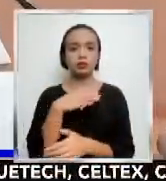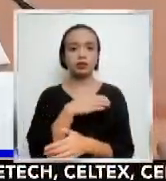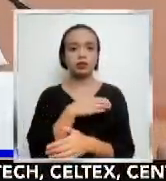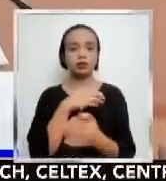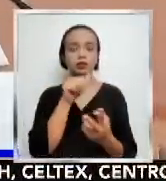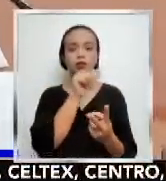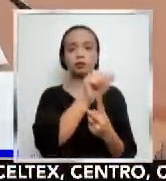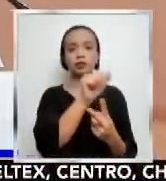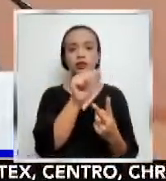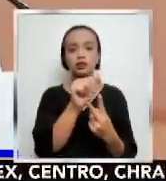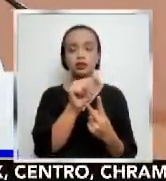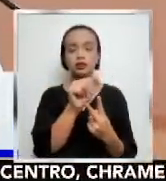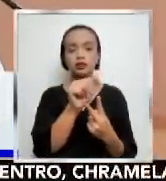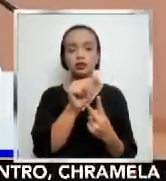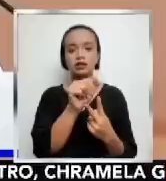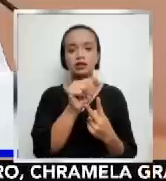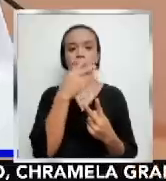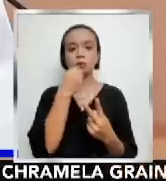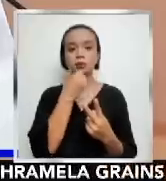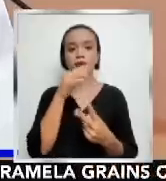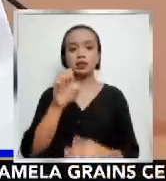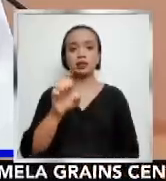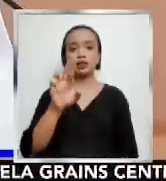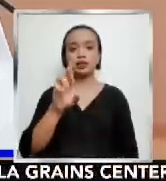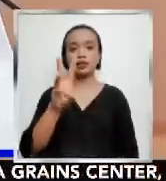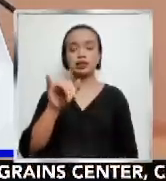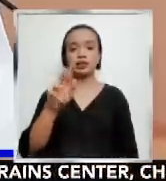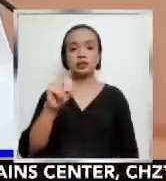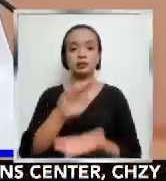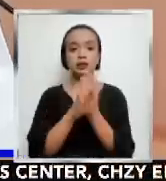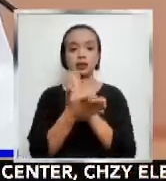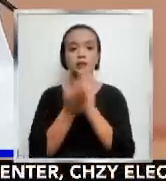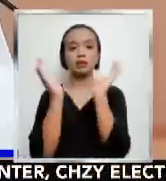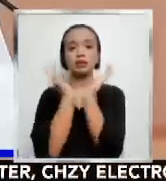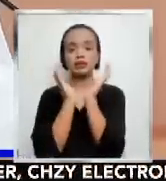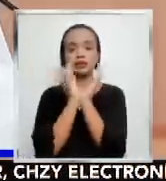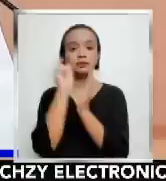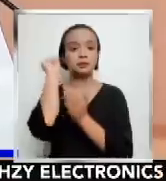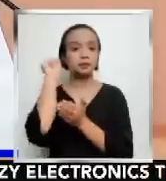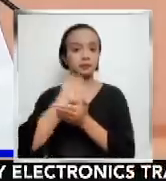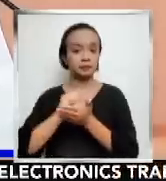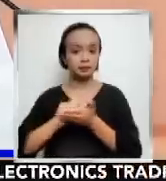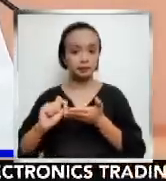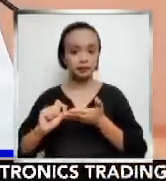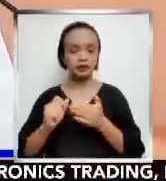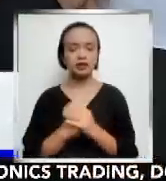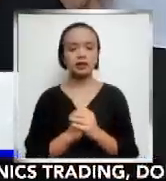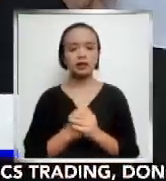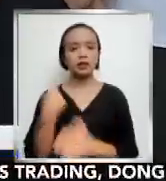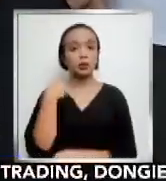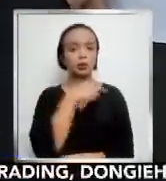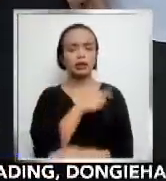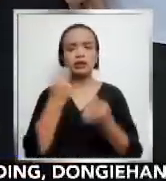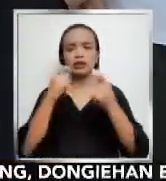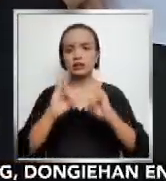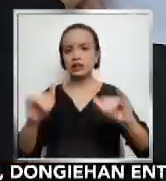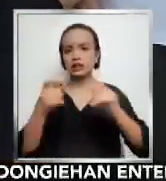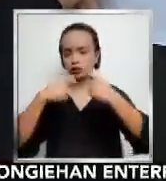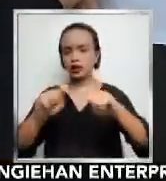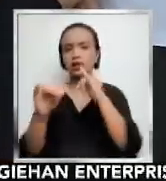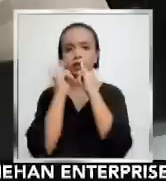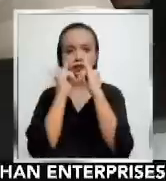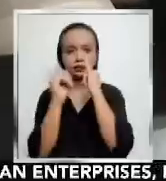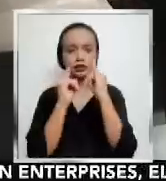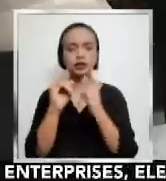ad interim appointment ni Erwin Tulfo bilang DSWD Secretary. Sinusubukan pa po namin kuna na pahayag si Tulfo